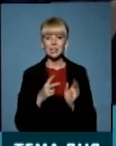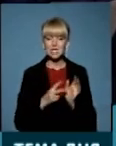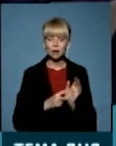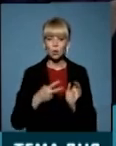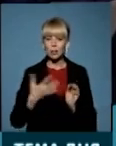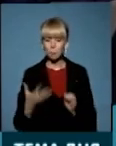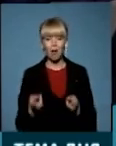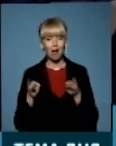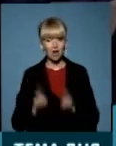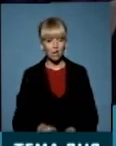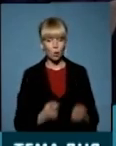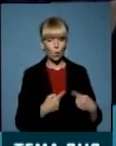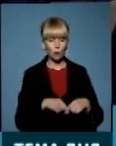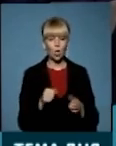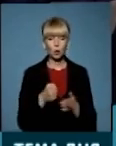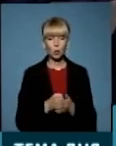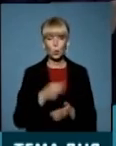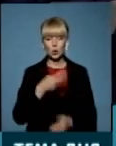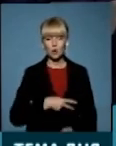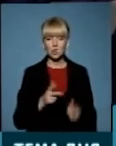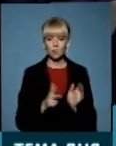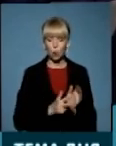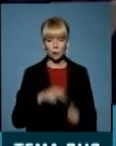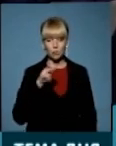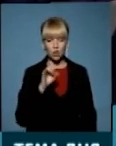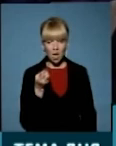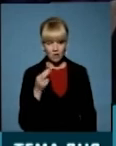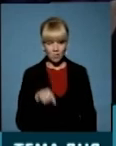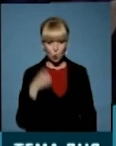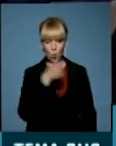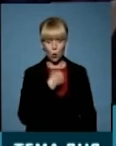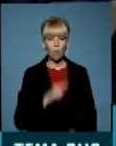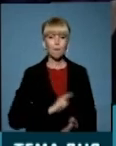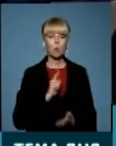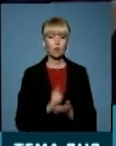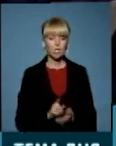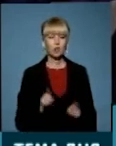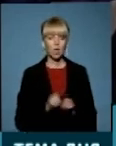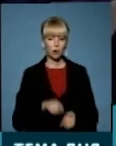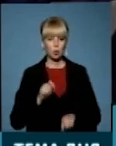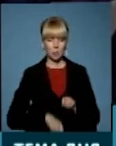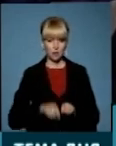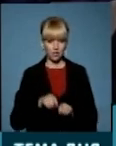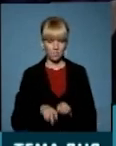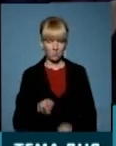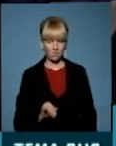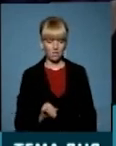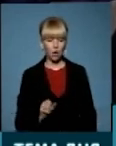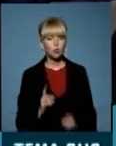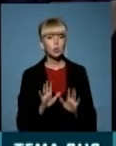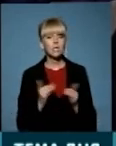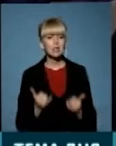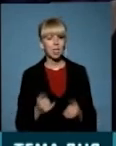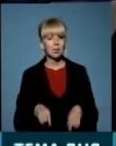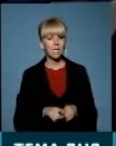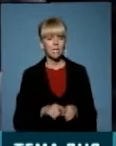725. Решта об'єктів до 28 червня цього року повинні також бути перевірені. А чому тільки зараз